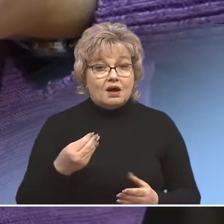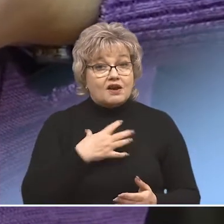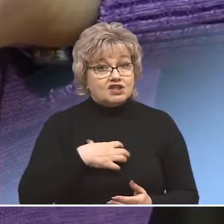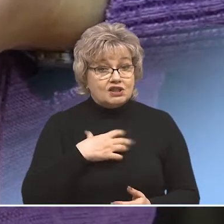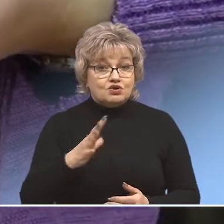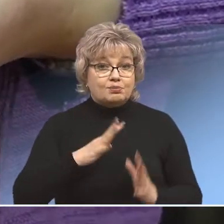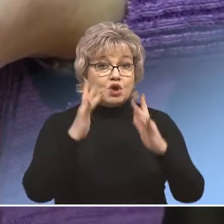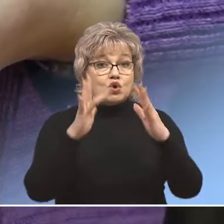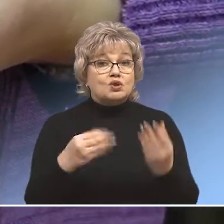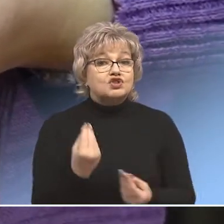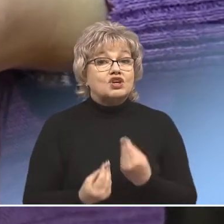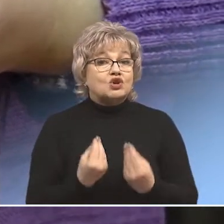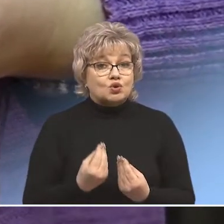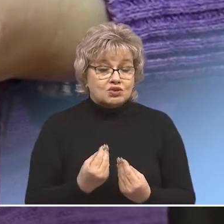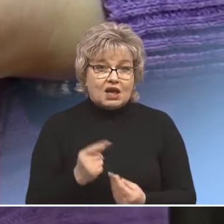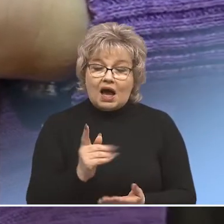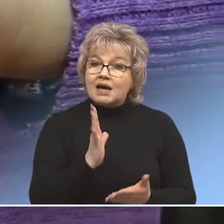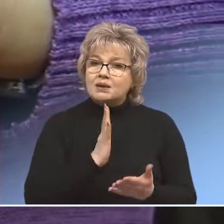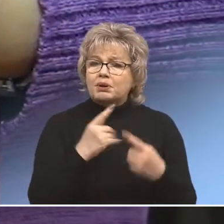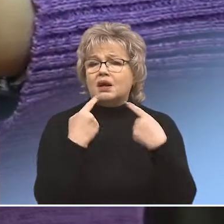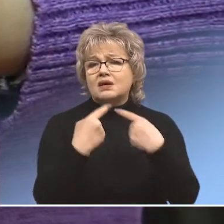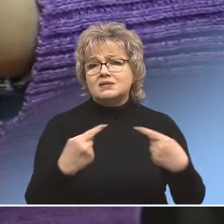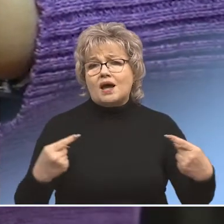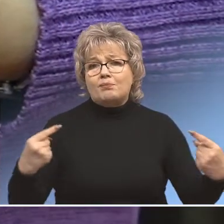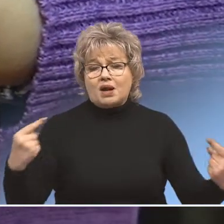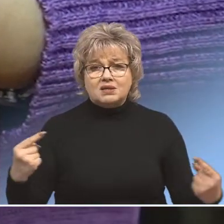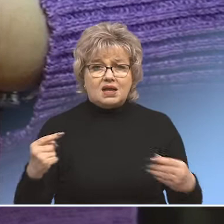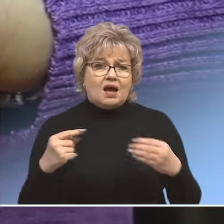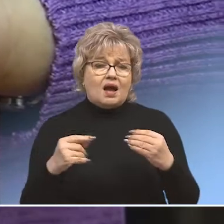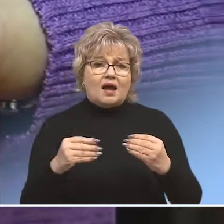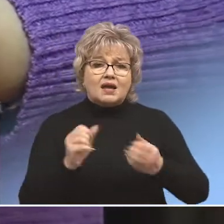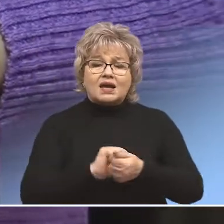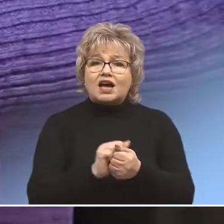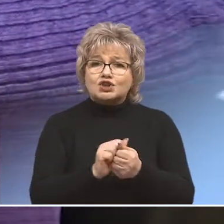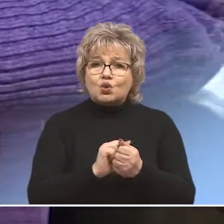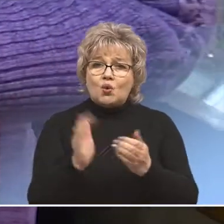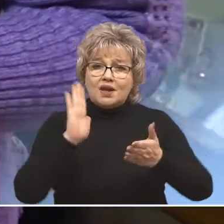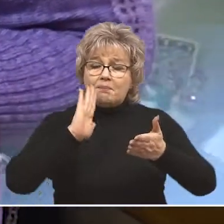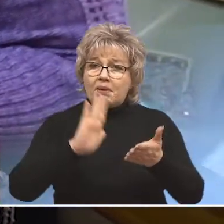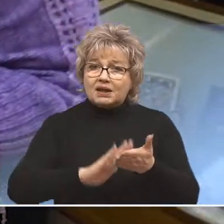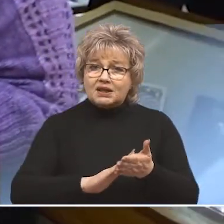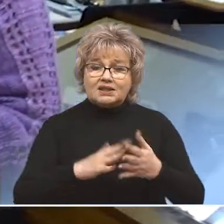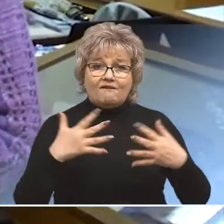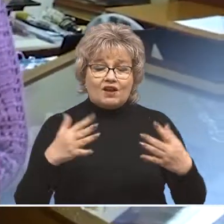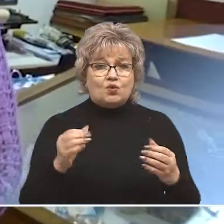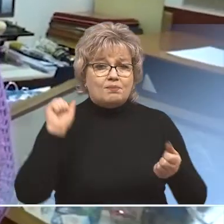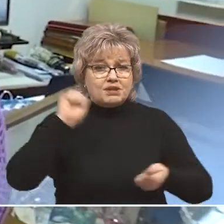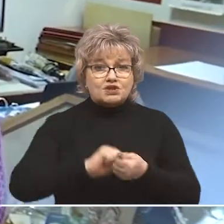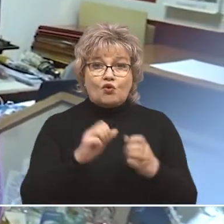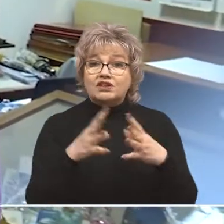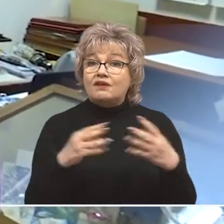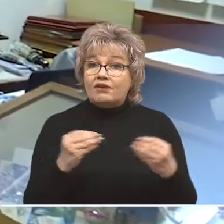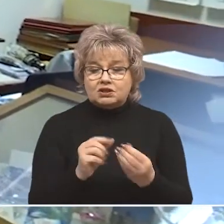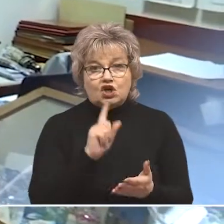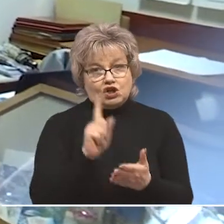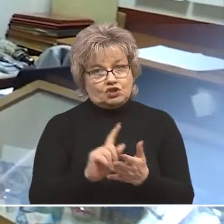одной ценностью были елочные игрушки. Они были разнообразными – из картона, покрытого фольгой, прессованной ваты